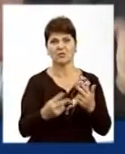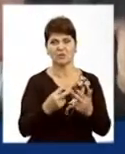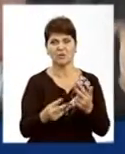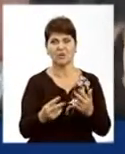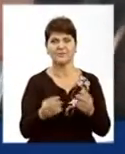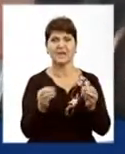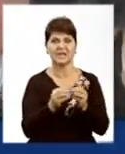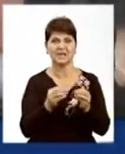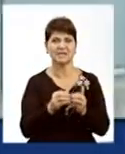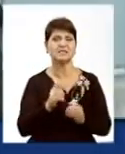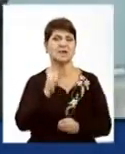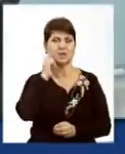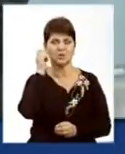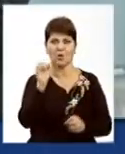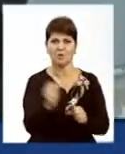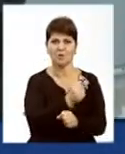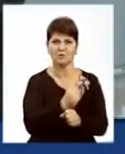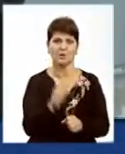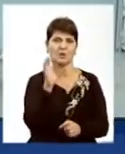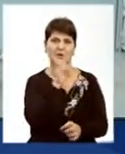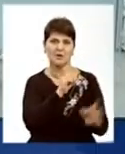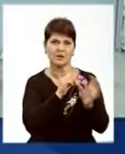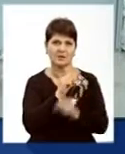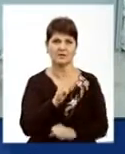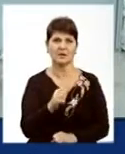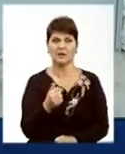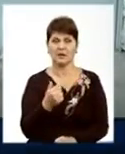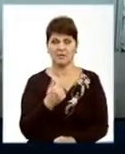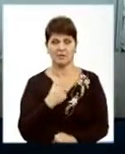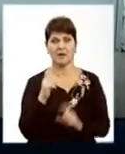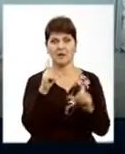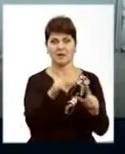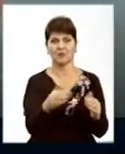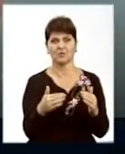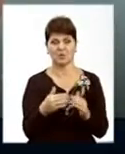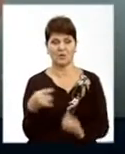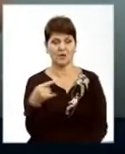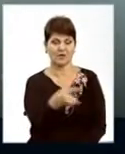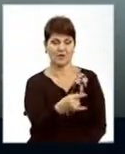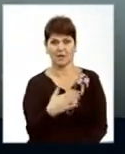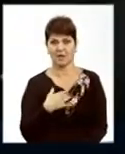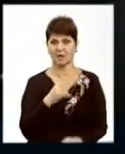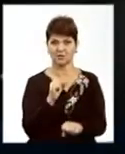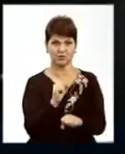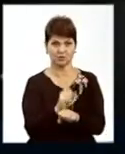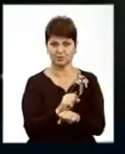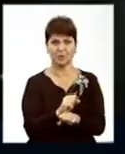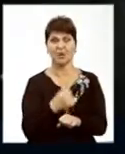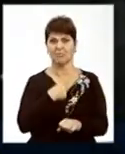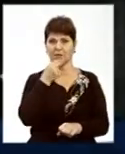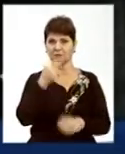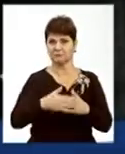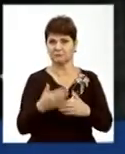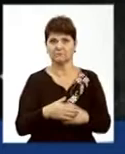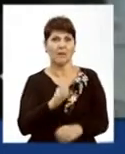років відбував покарання за розбої та крадіжки. Я їхав додому на автомобілі, нас зупинили, мені висунули звинувачення,